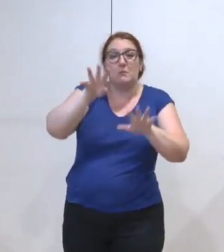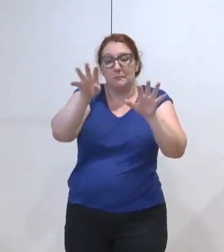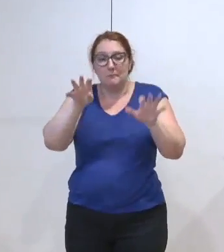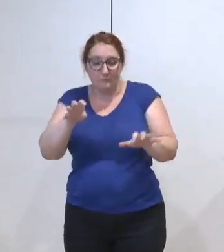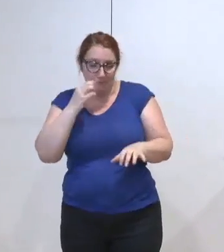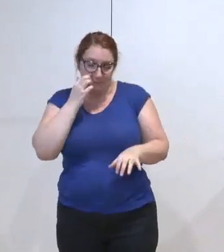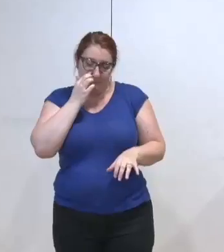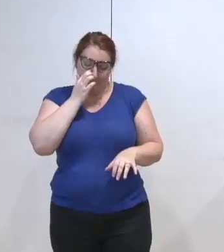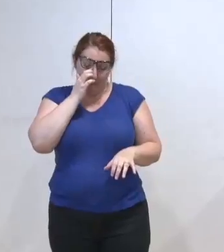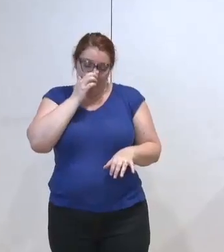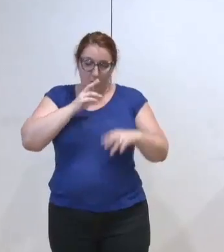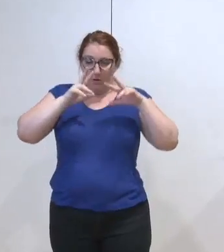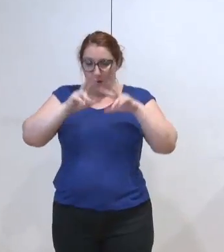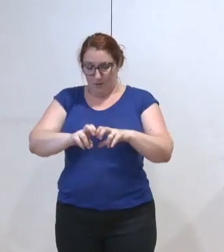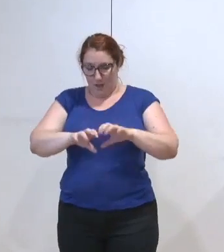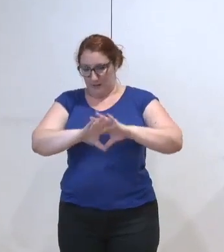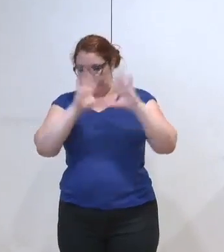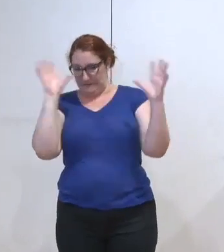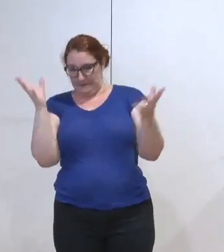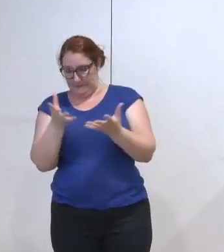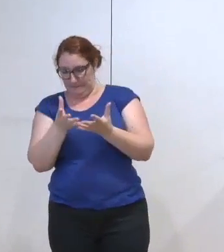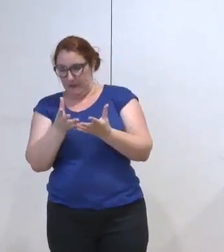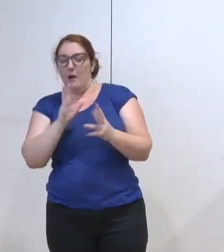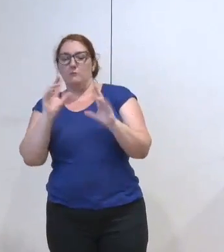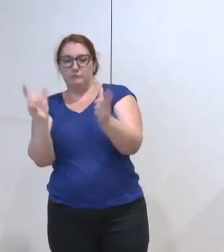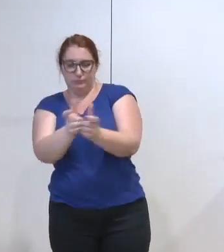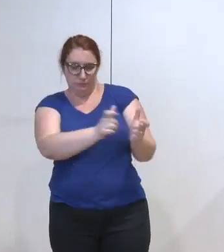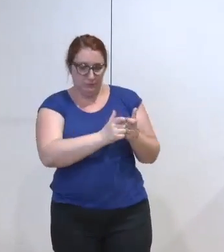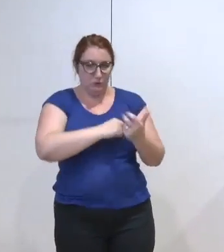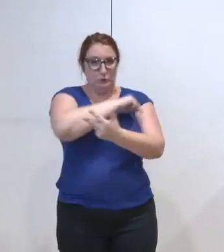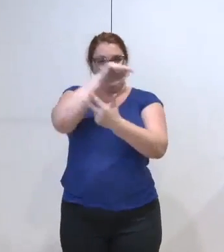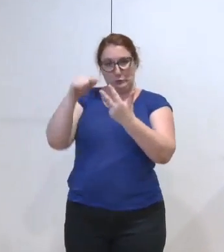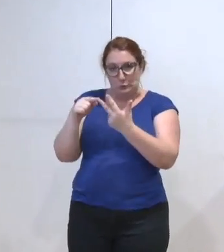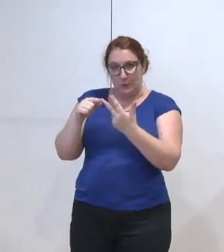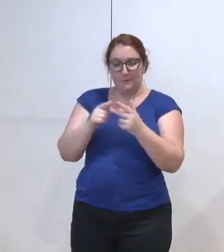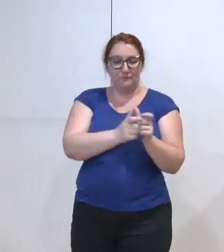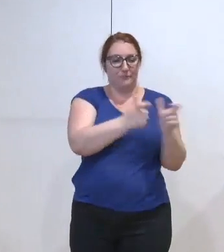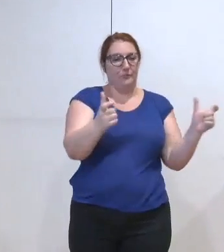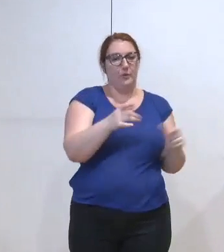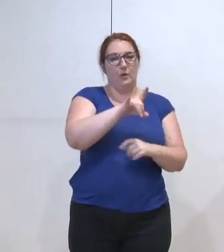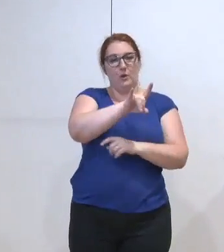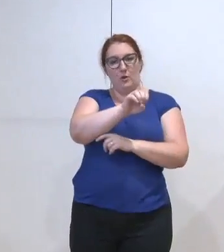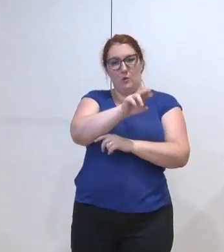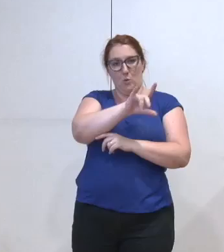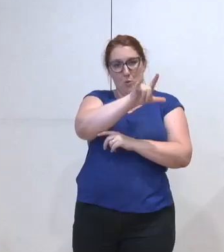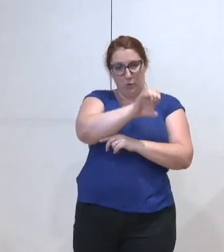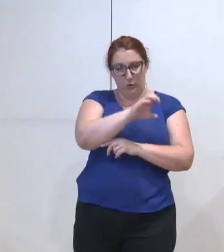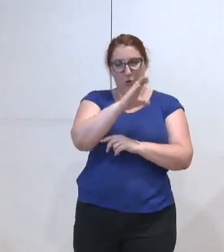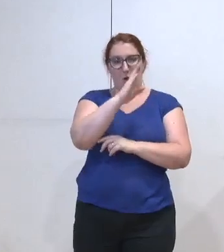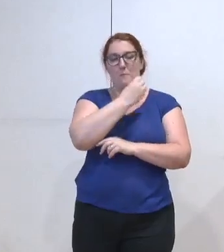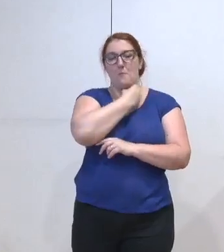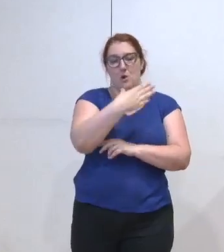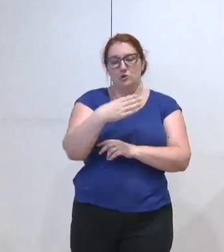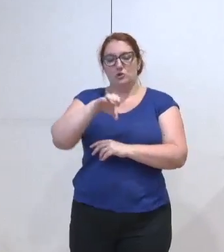quelques sites se prêtant le plus favorablement à la démarche il s'agissait des groupes scolaires de la houille blanche Élysée châtin Ampère